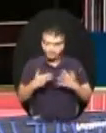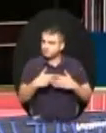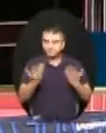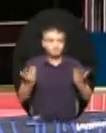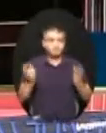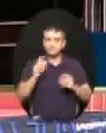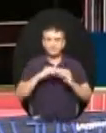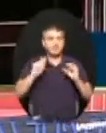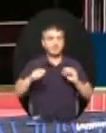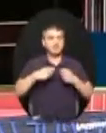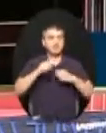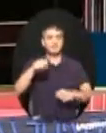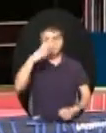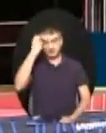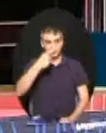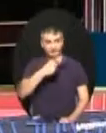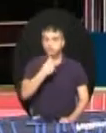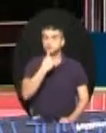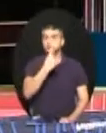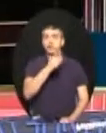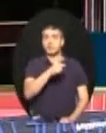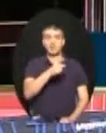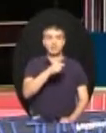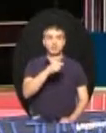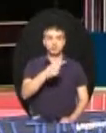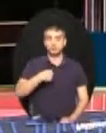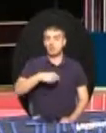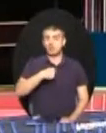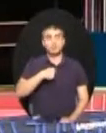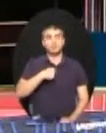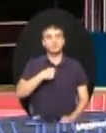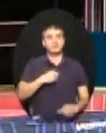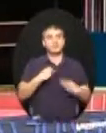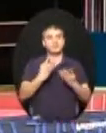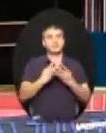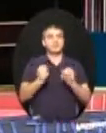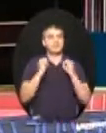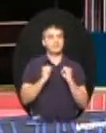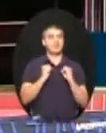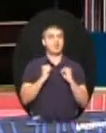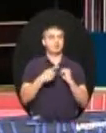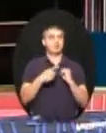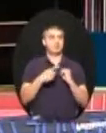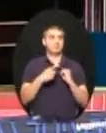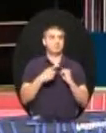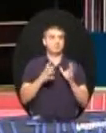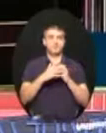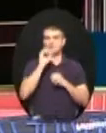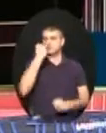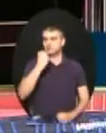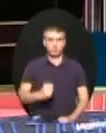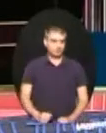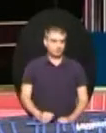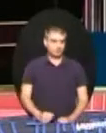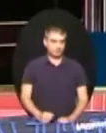אף כנסת, חבר כנסת ערבי שיאמר לך שאנחנו נספק רשת ביטחון כן למחנה